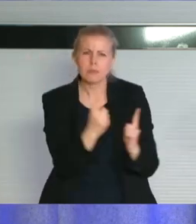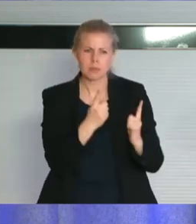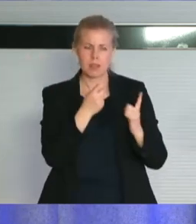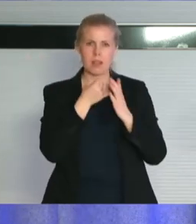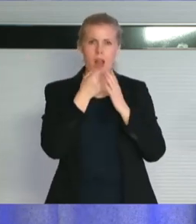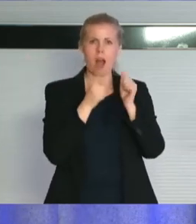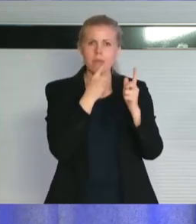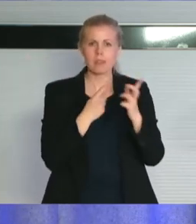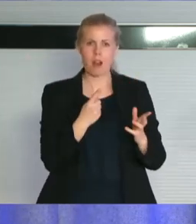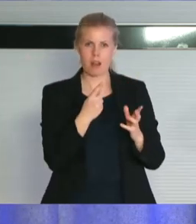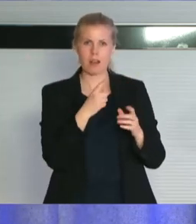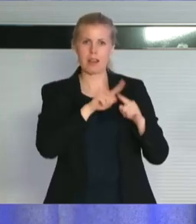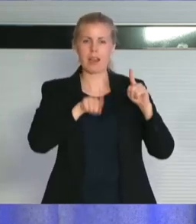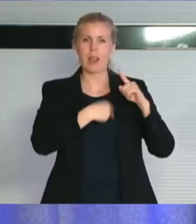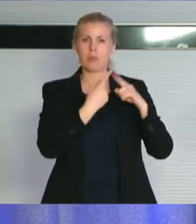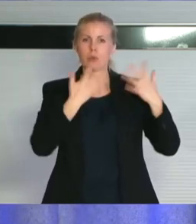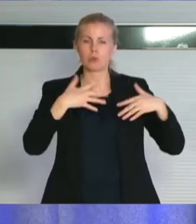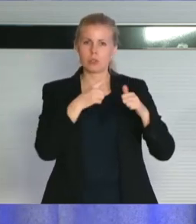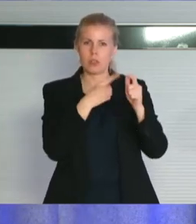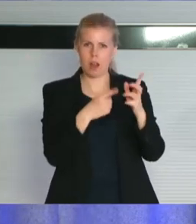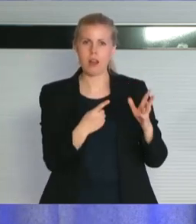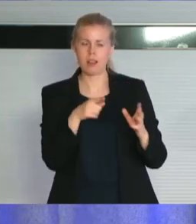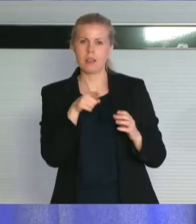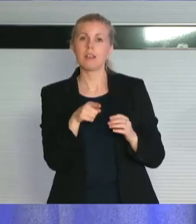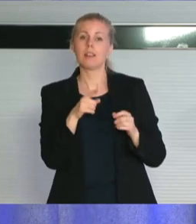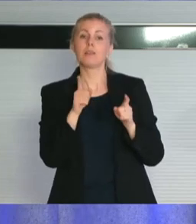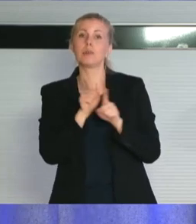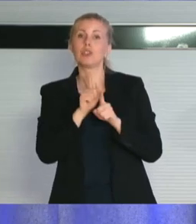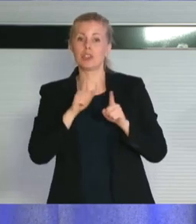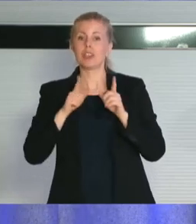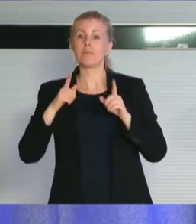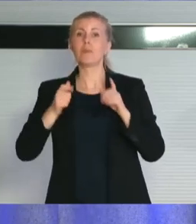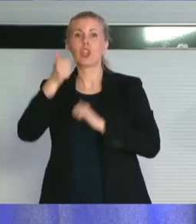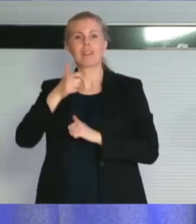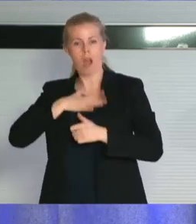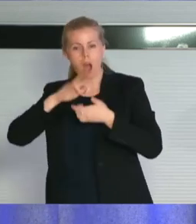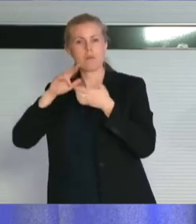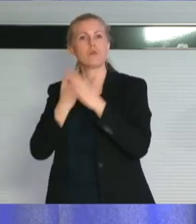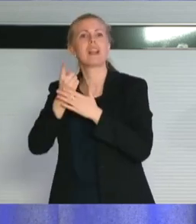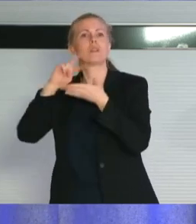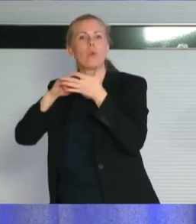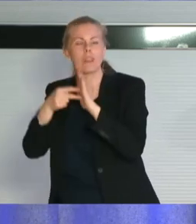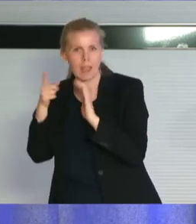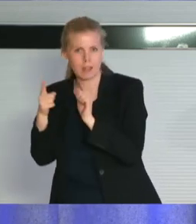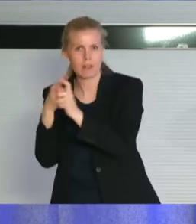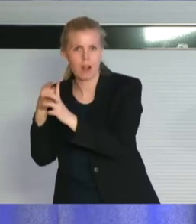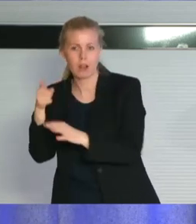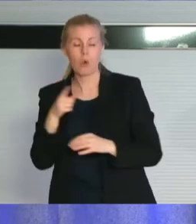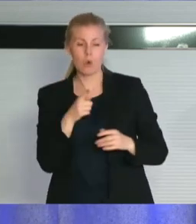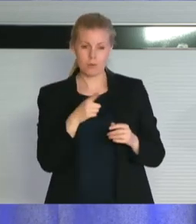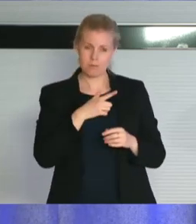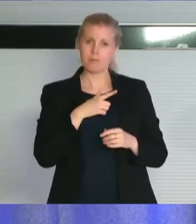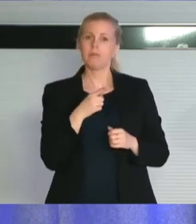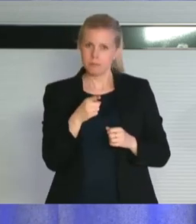er altså helt avgjørende for helsetjenestens mulighet til å håndtere utbruddet, og vår anbefaling er at man fortsetter å gjøre tiltak